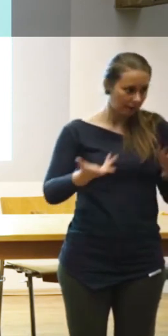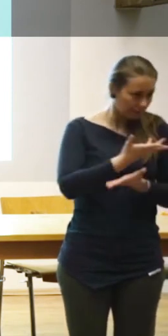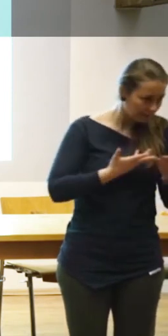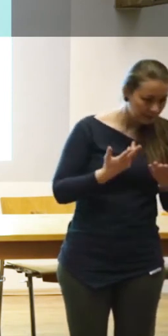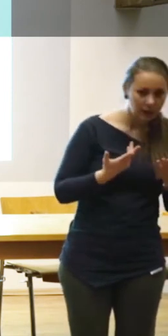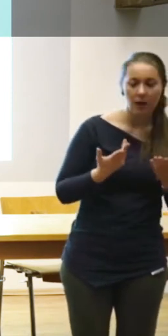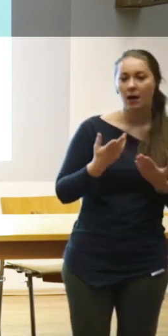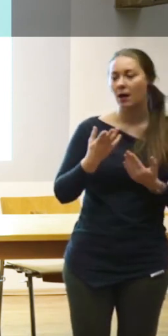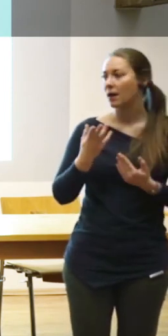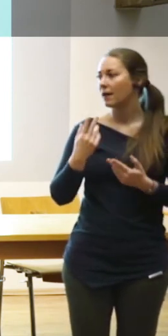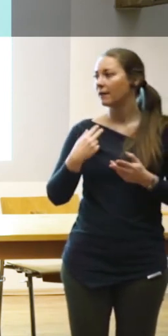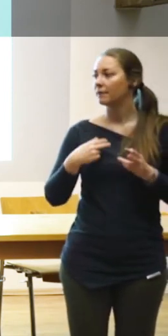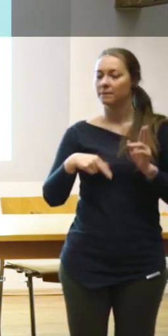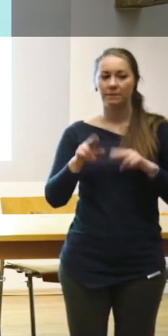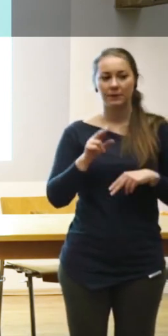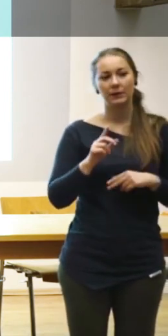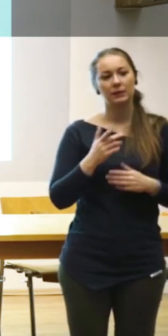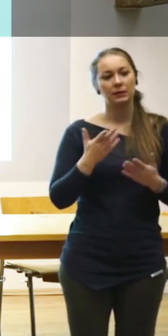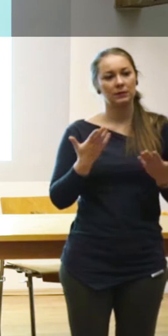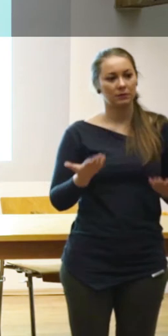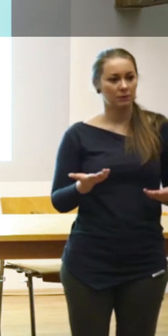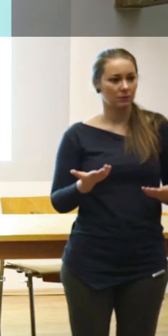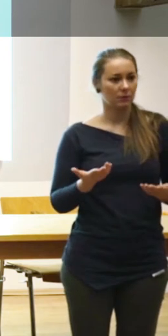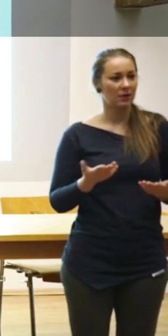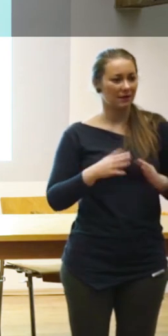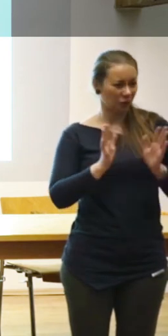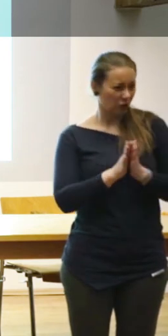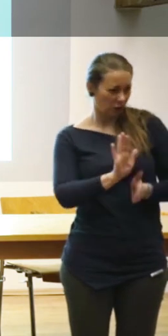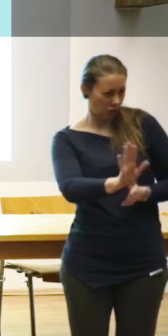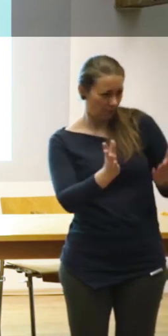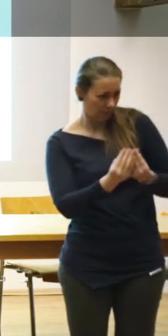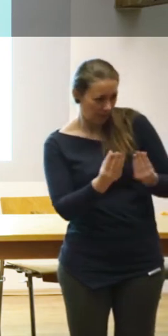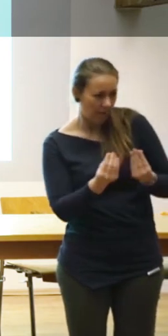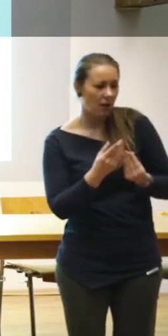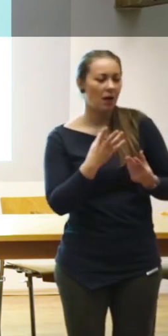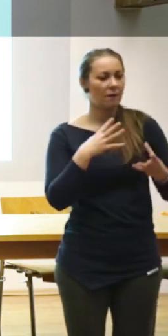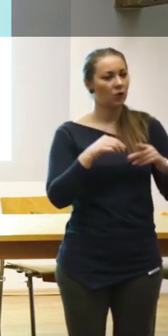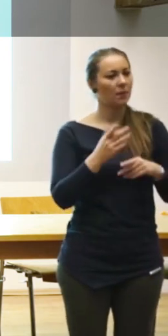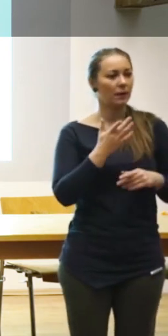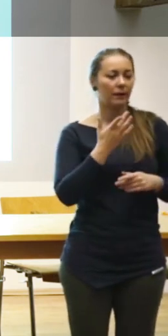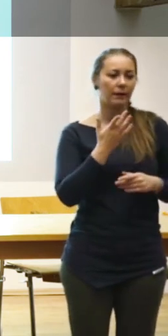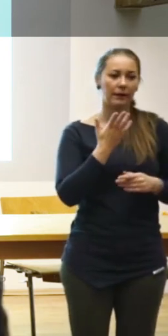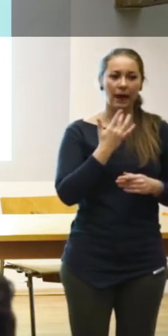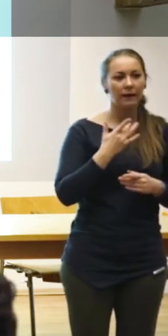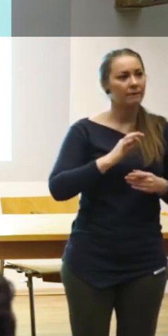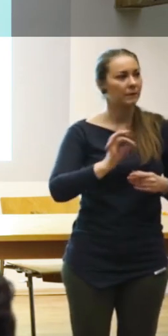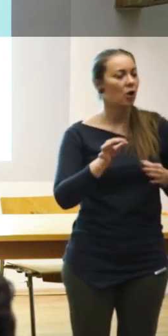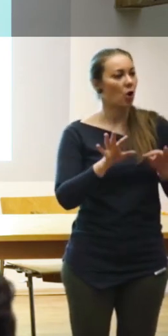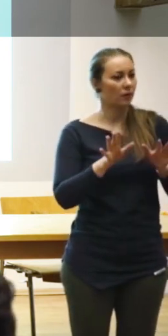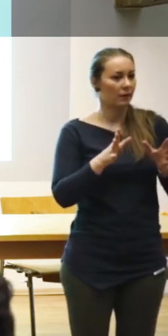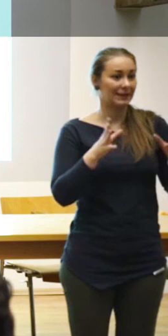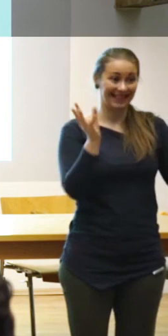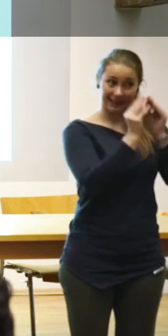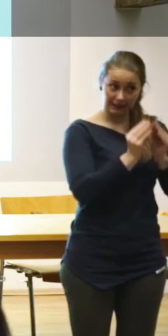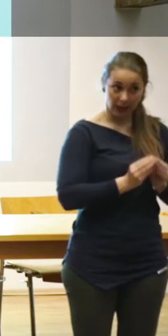míry lze tohle nějak nastavit, vlastně to všechno, co jsi říkala, jestli to máte nějak nastavené jako instituci, jako